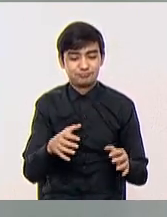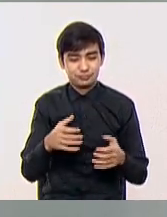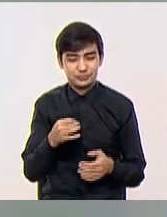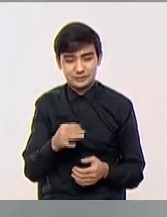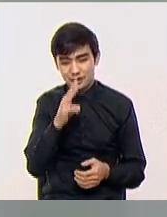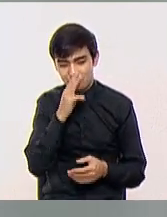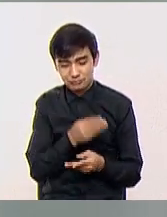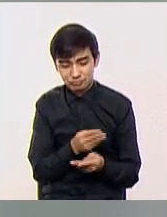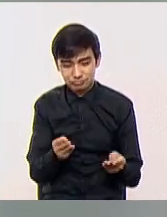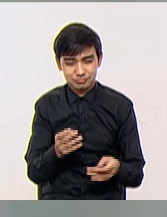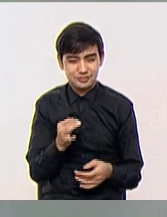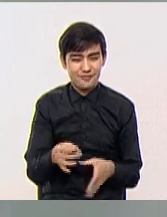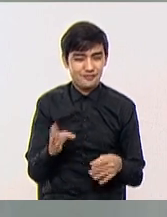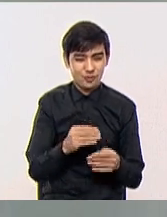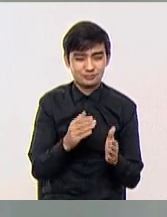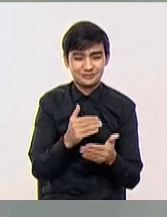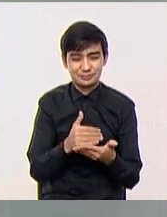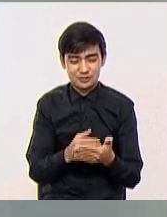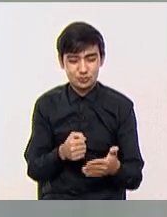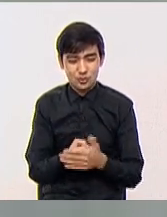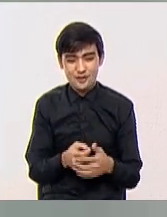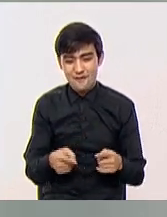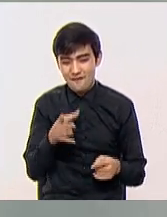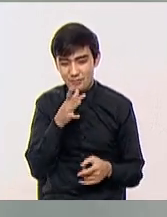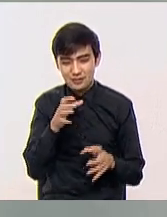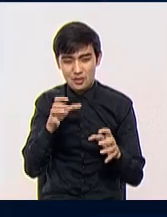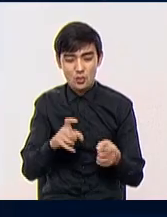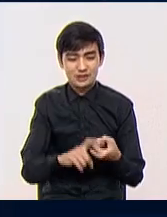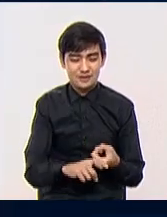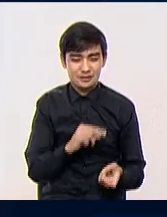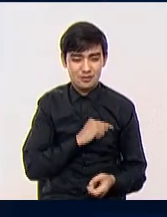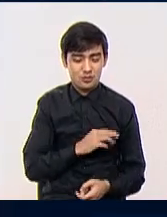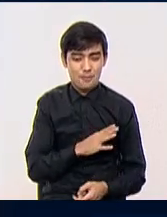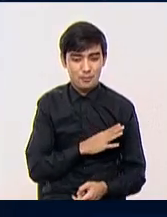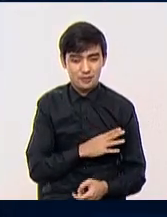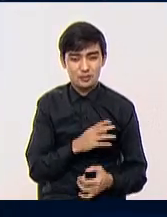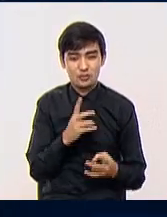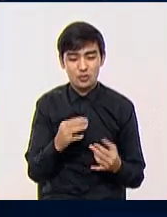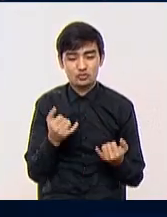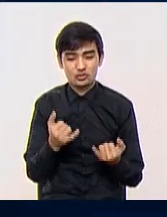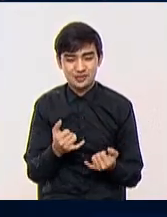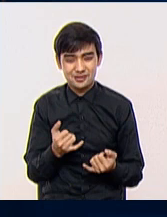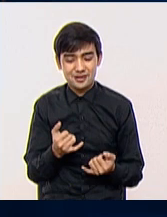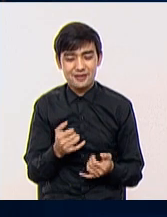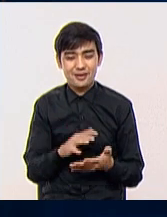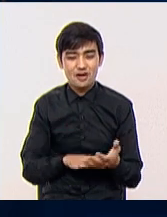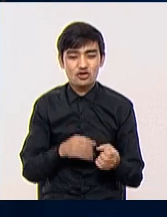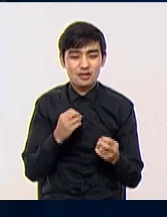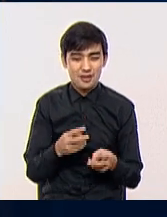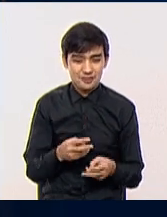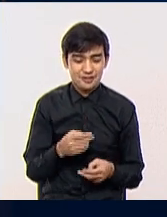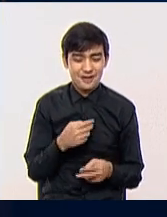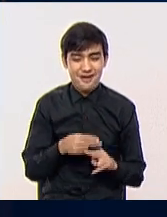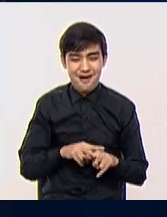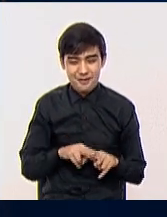төлейді. Оның бәрін осы сәтке дейін оның бәрін істеген. Енді былайша айтқанда, енді әрі қарай сонымен